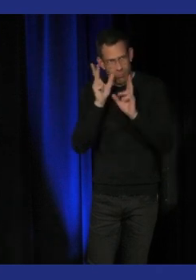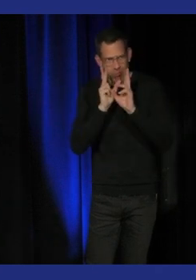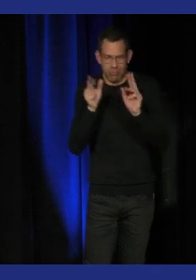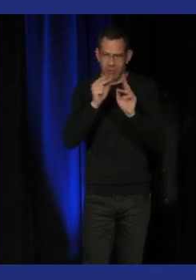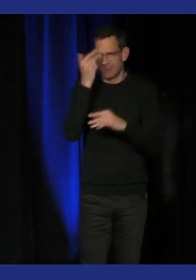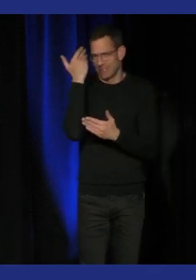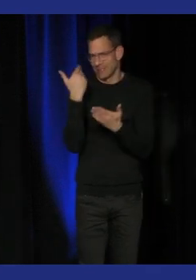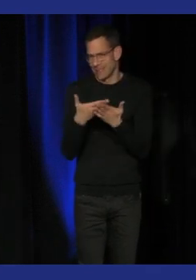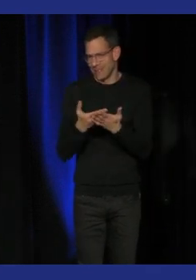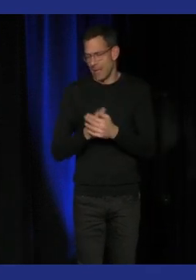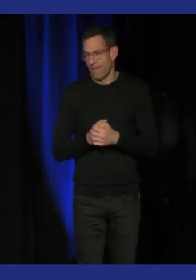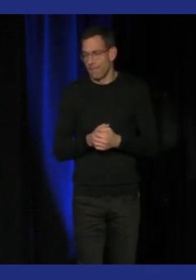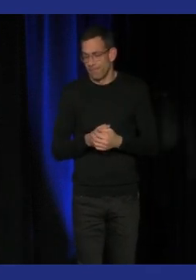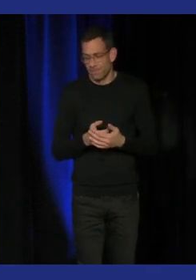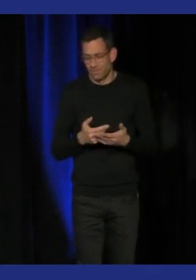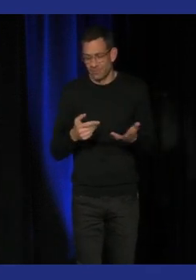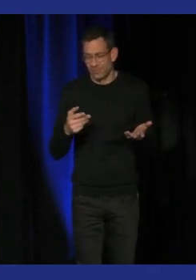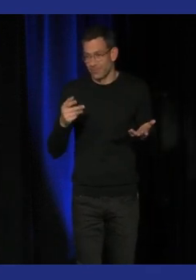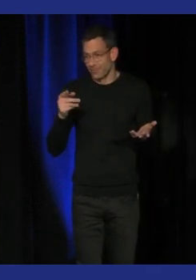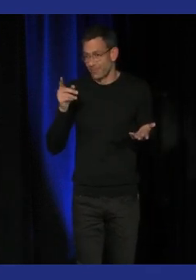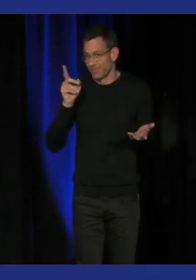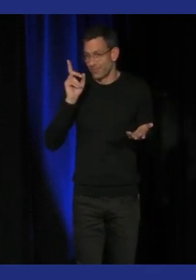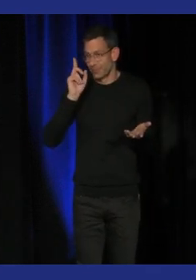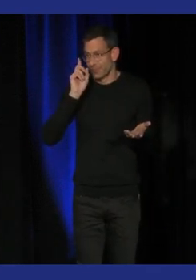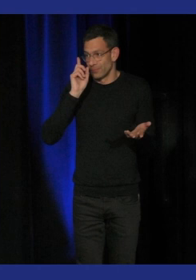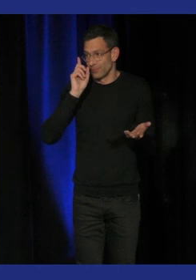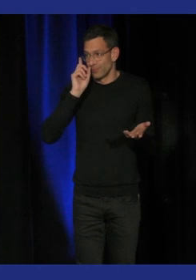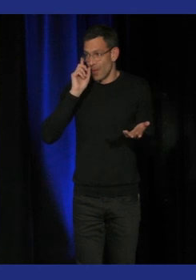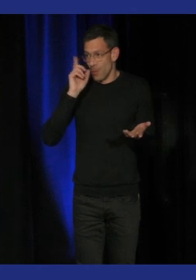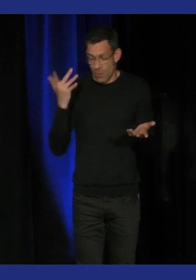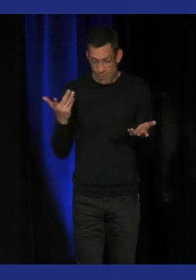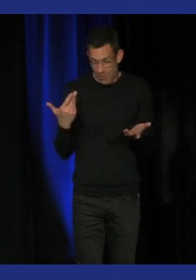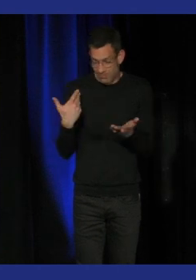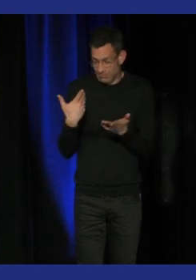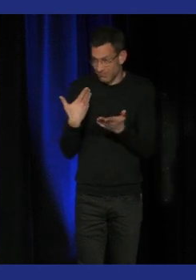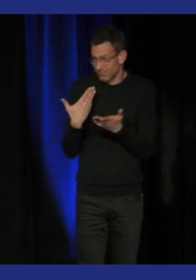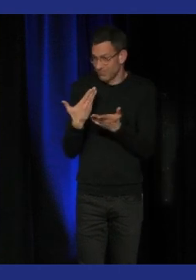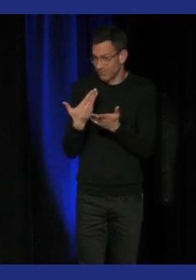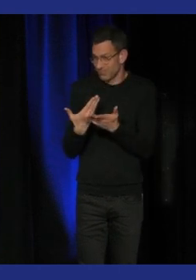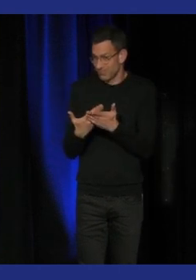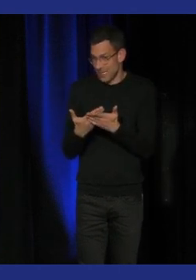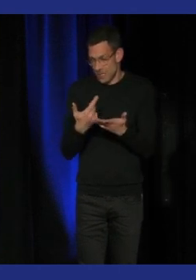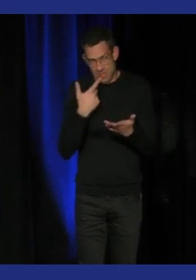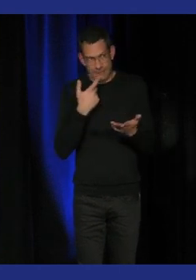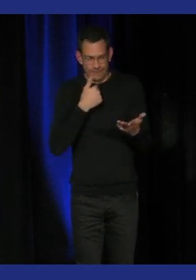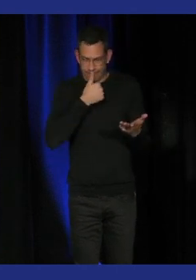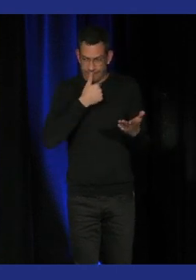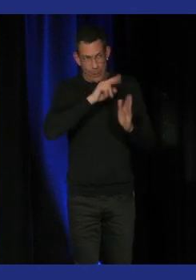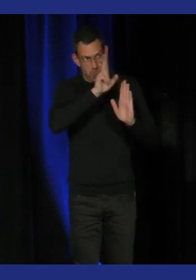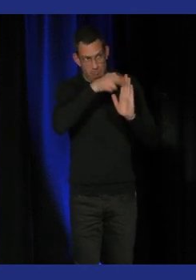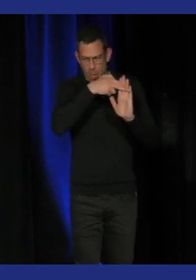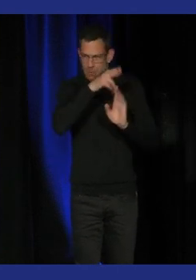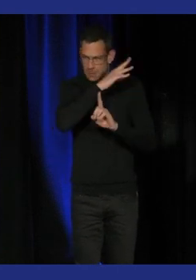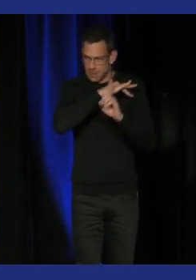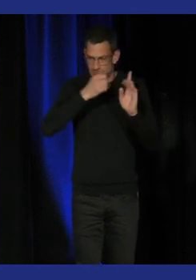voilà, c'est ça prend l'idée justement de devoir correspondre à certaines normes sociales